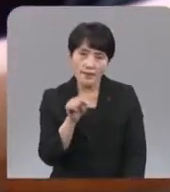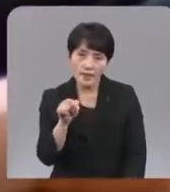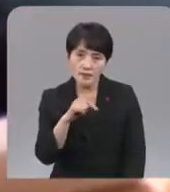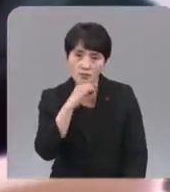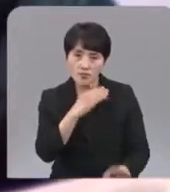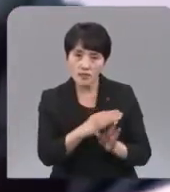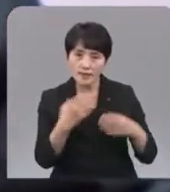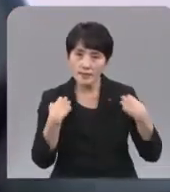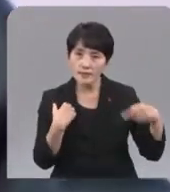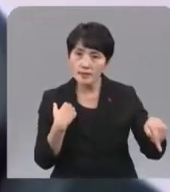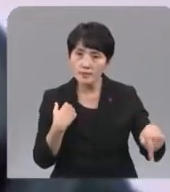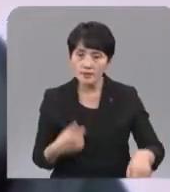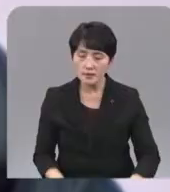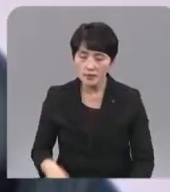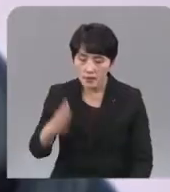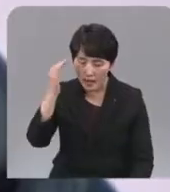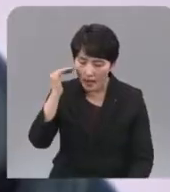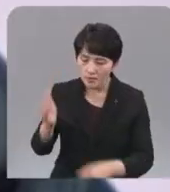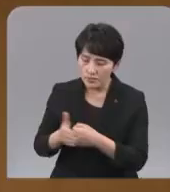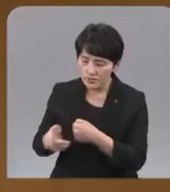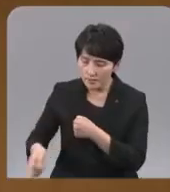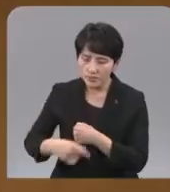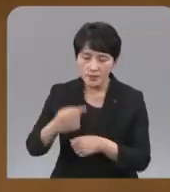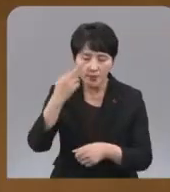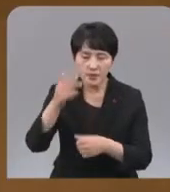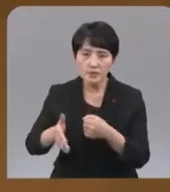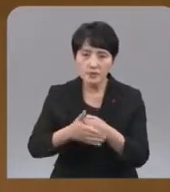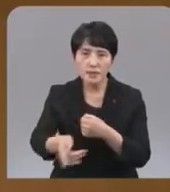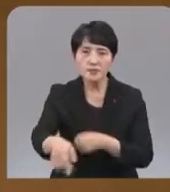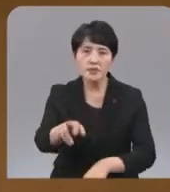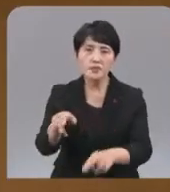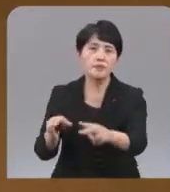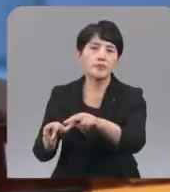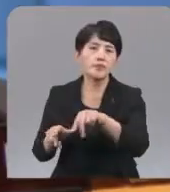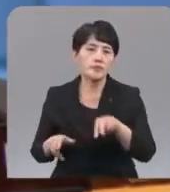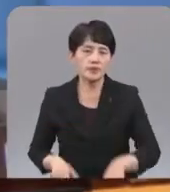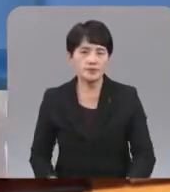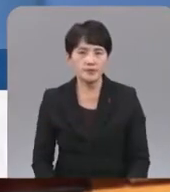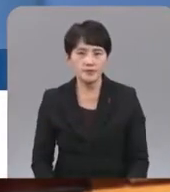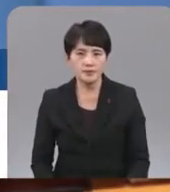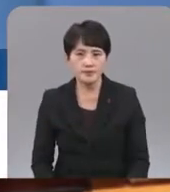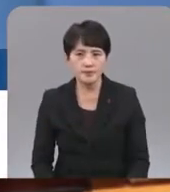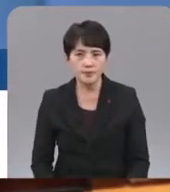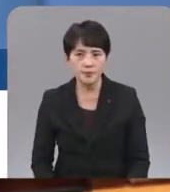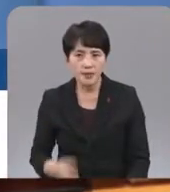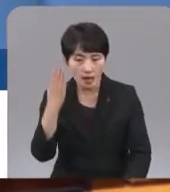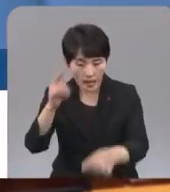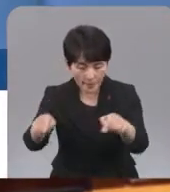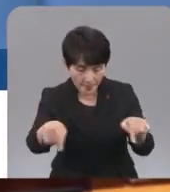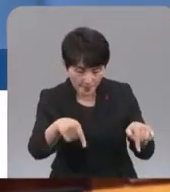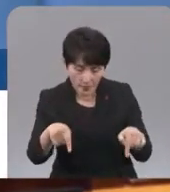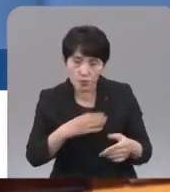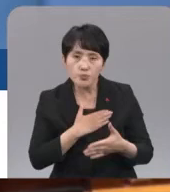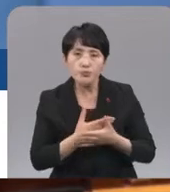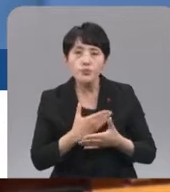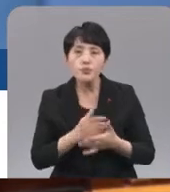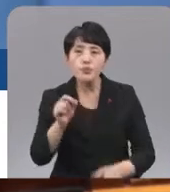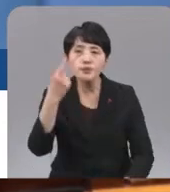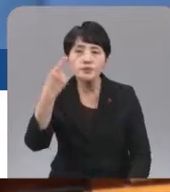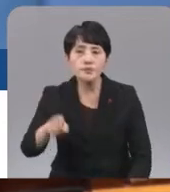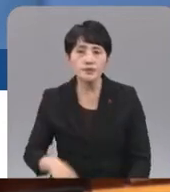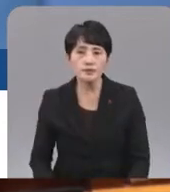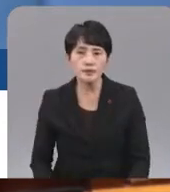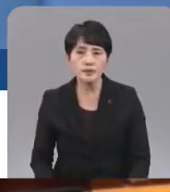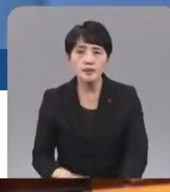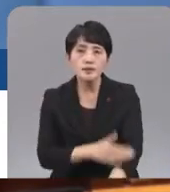射弹道导弹。中国常驻联合国副代表耿爽则表示，北韩发射洲际弹道导弹旨在应